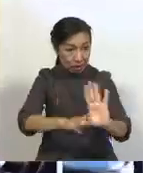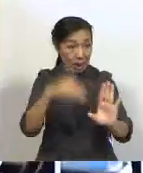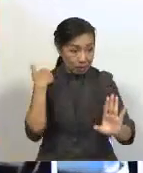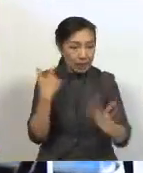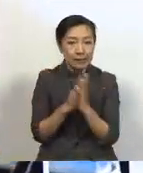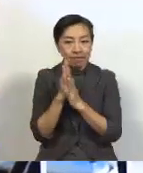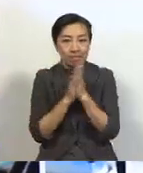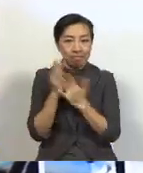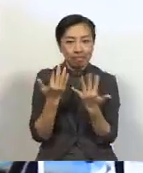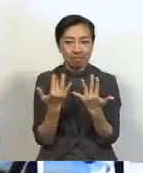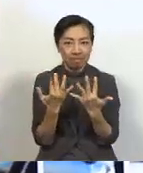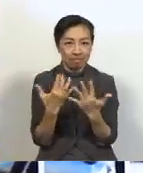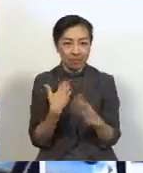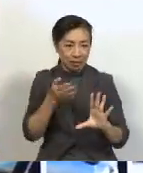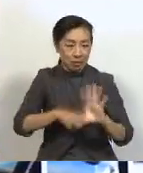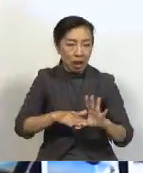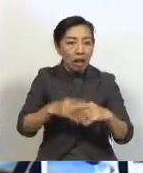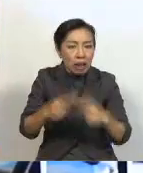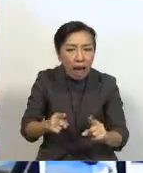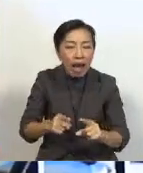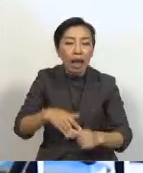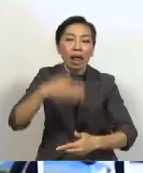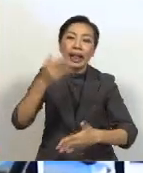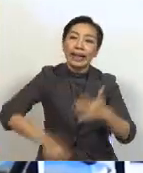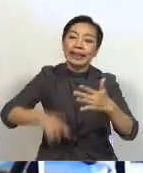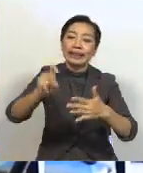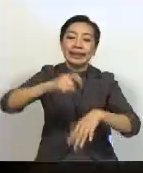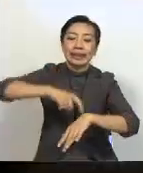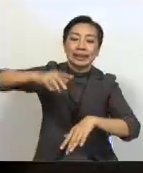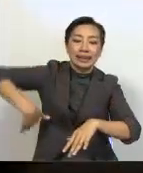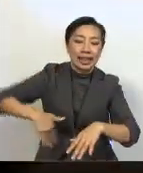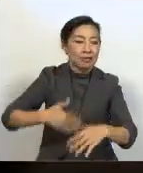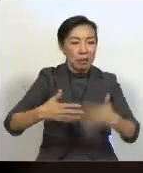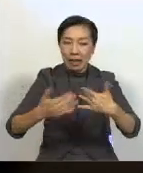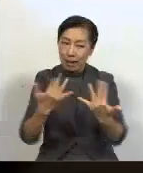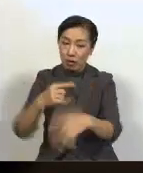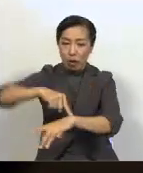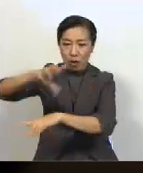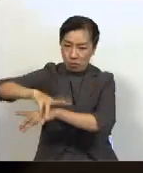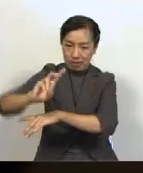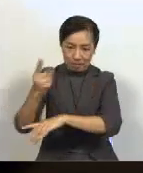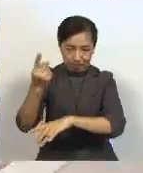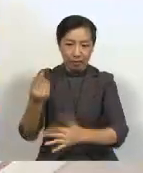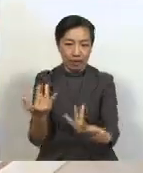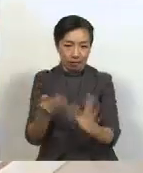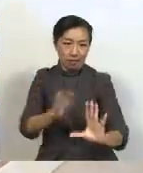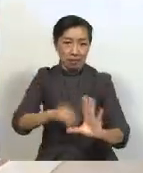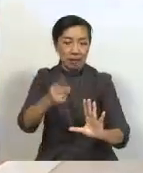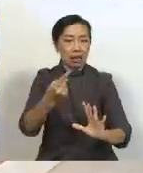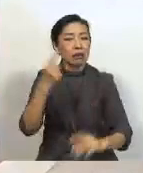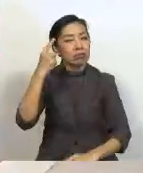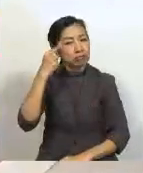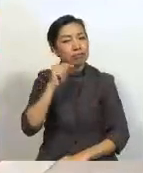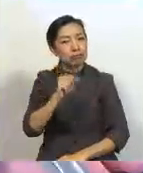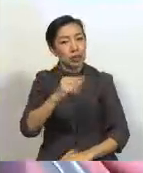อเลยค่ะตั้งใจที่จะลงทะเบียนในรอบนี้แต่ก็ยังลงทะเบียนไม่ได้แล้วก็จะรอลงทะเบียนในรอบต่อไปอีกครั้งพร้อมกับมองว่